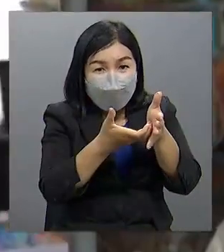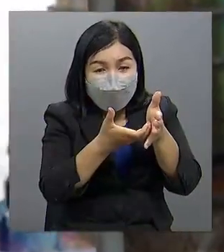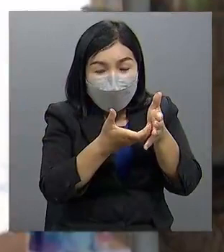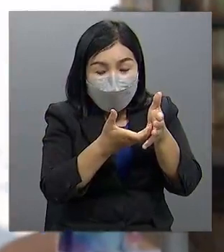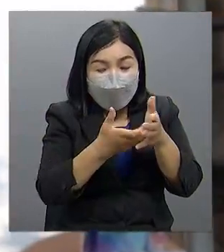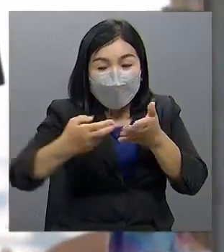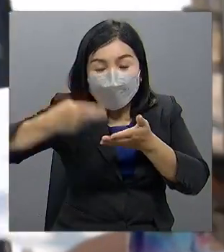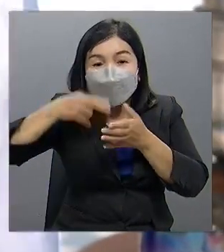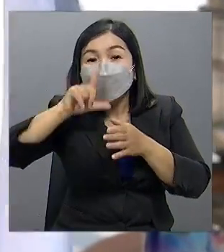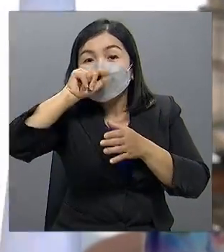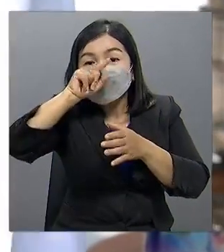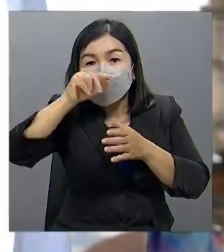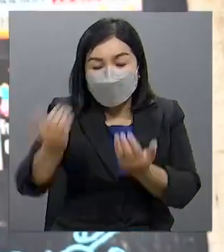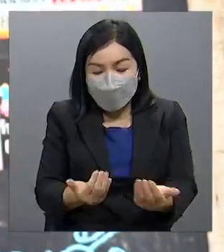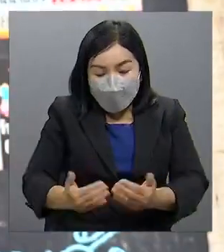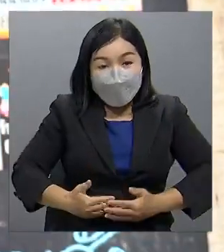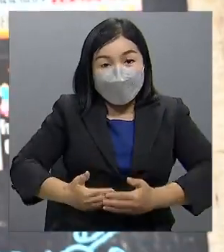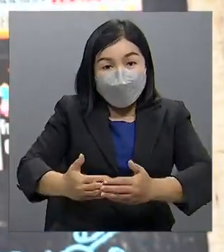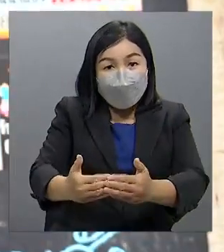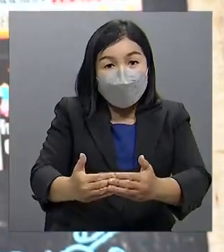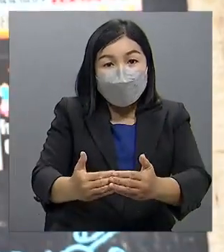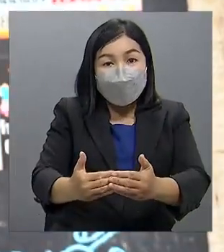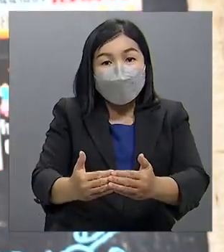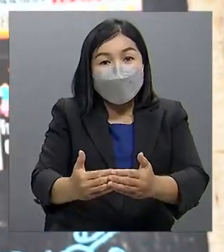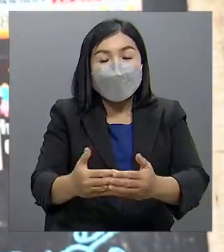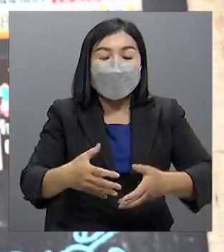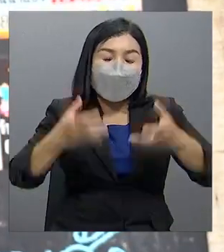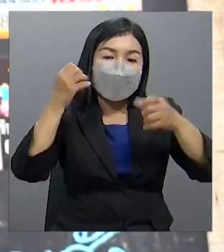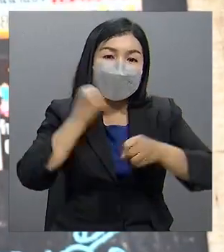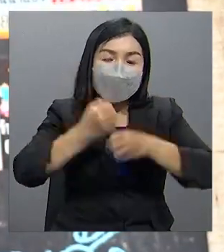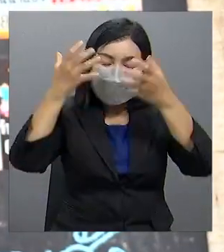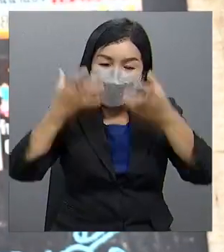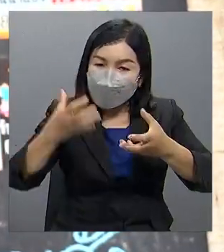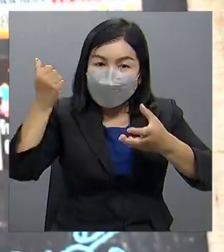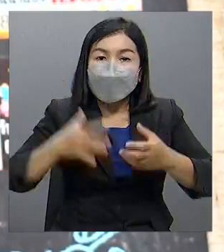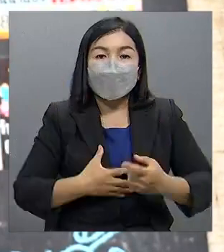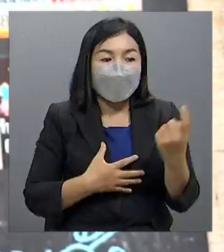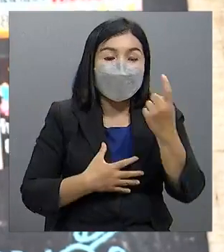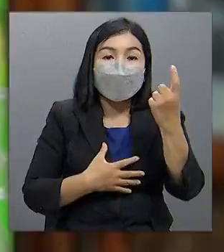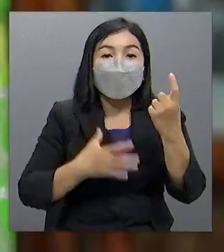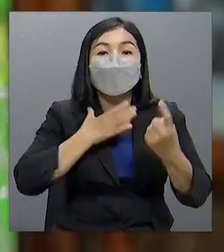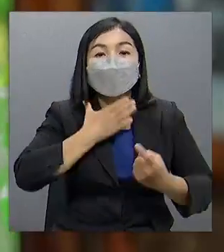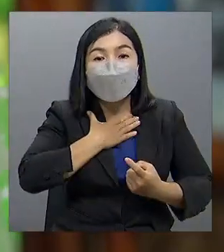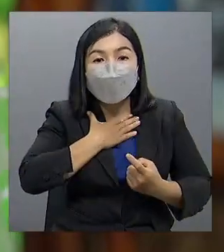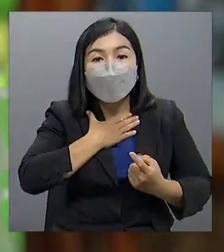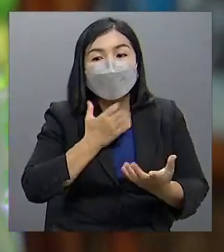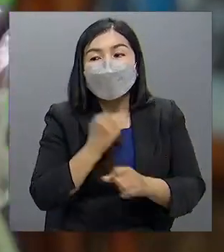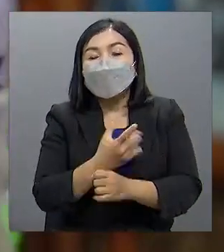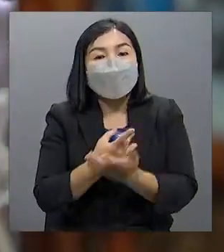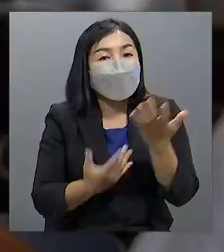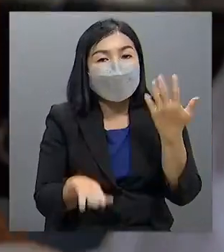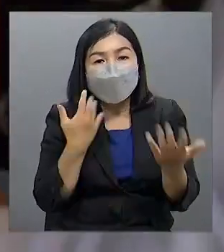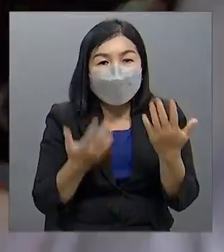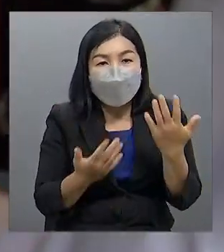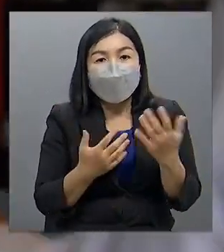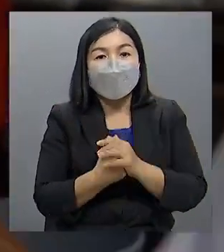อดลูกโดยการผ่าออกก็ทำงานหนักไม่ได้ผมก็เลยต้องหาวิธีทำยังไงก็ได้ให้ทำงานได้ในคนเดียวไ